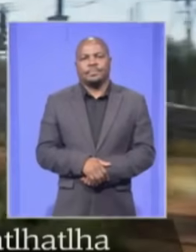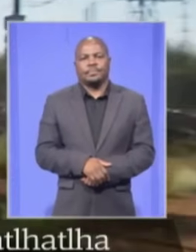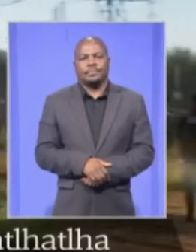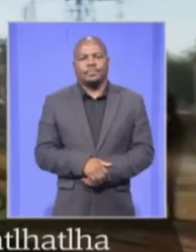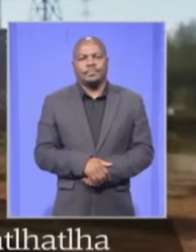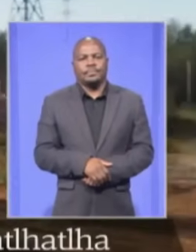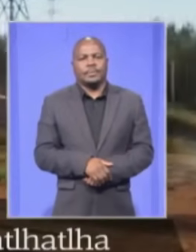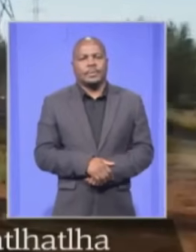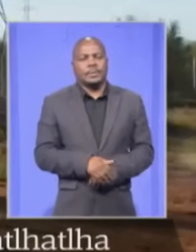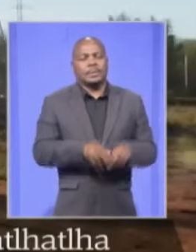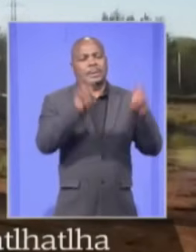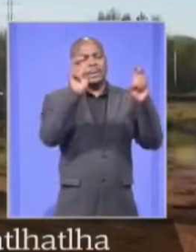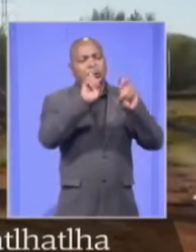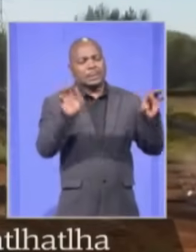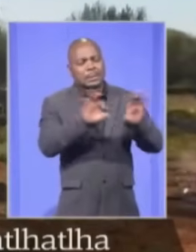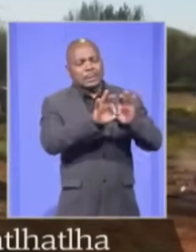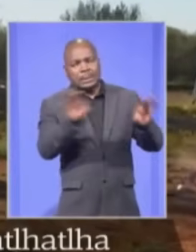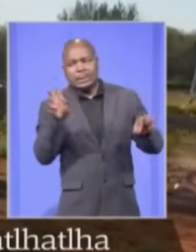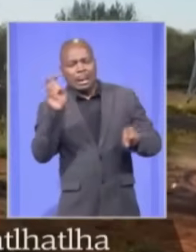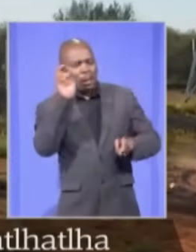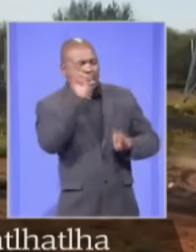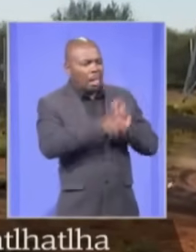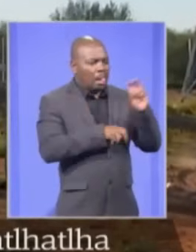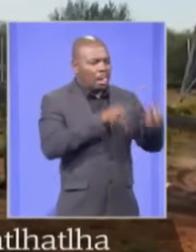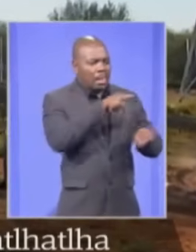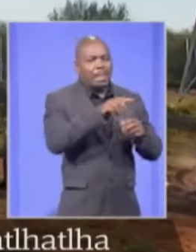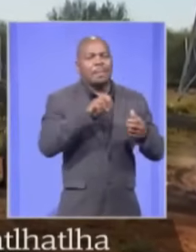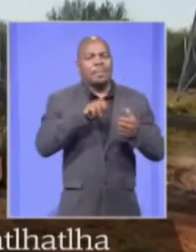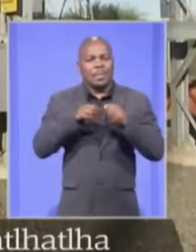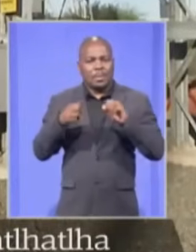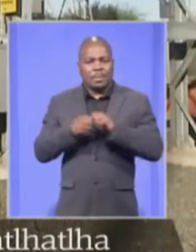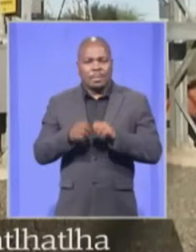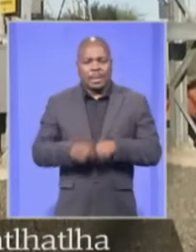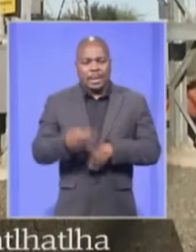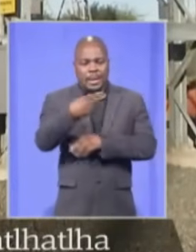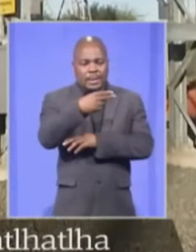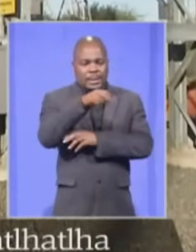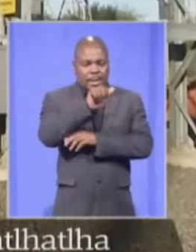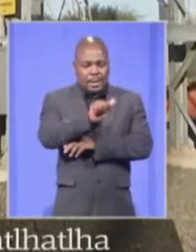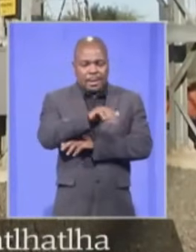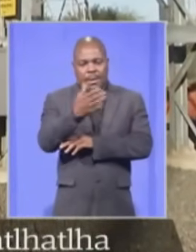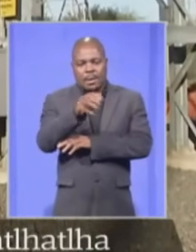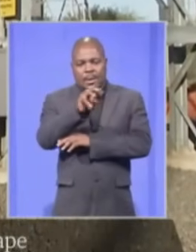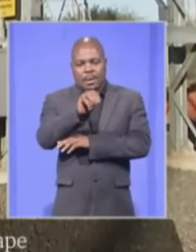Go utsiwa ga dikebole tsa masepala ke tlhobaboroko. Substation ya HA Morris ke nngwe ya